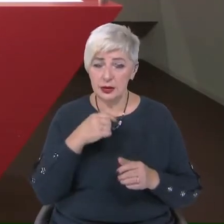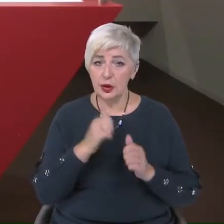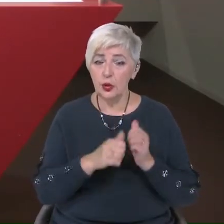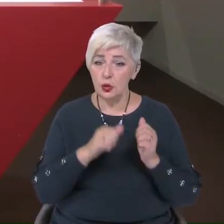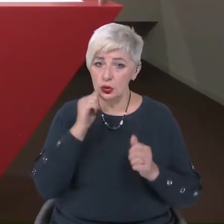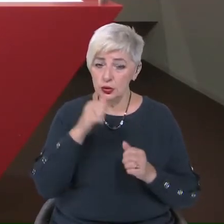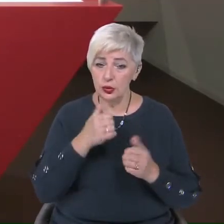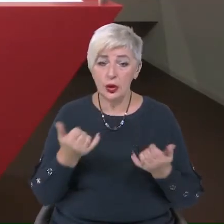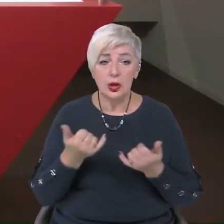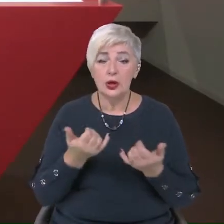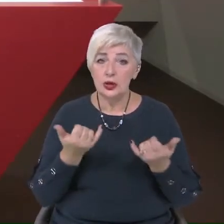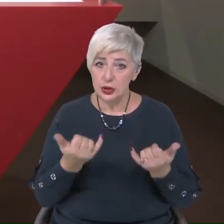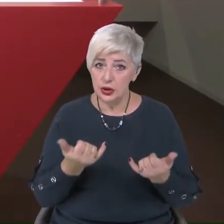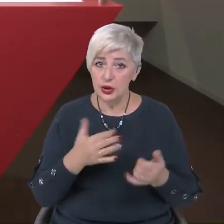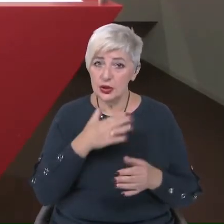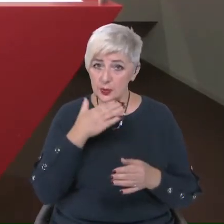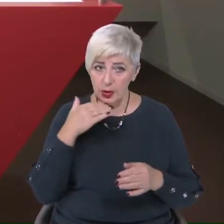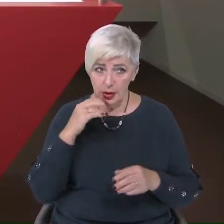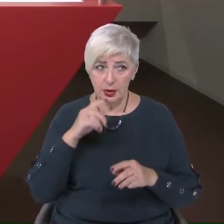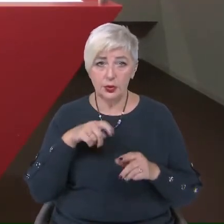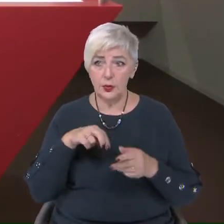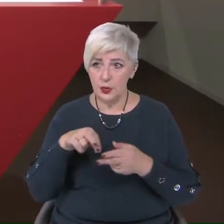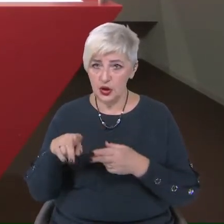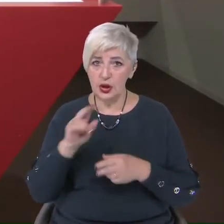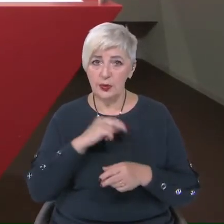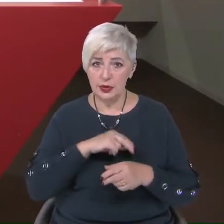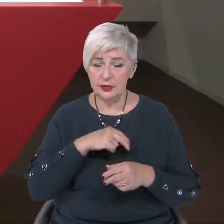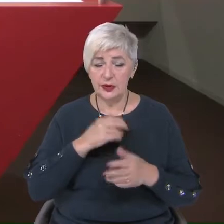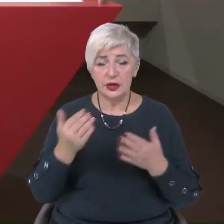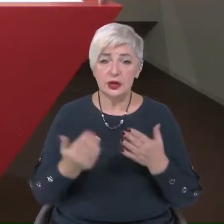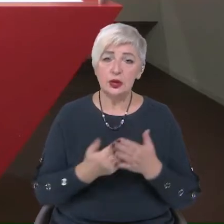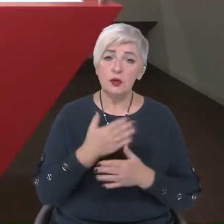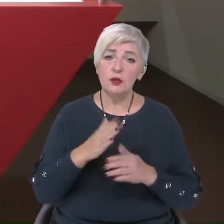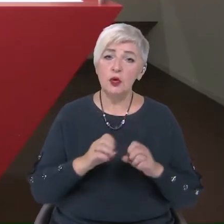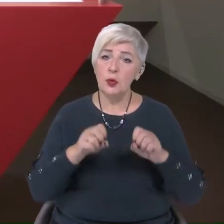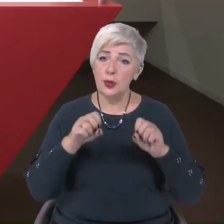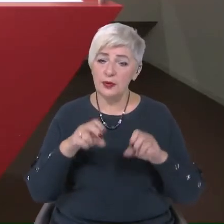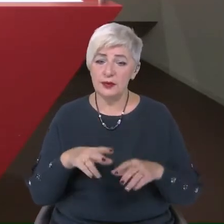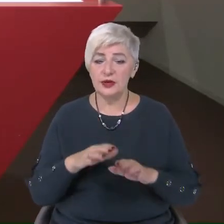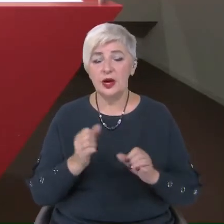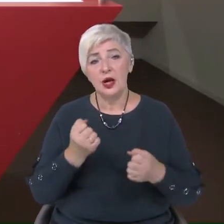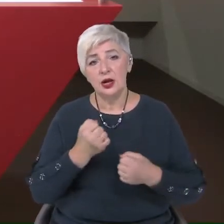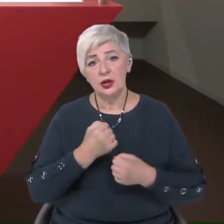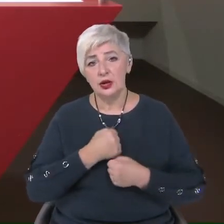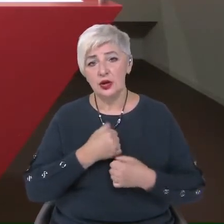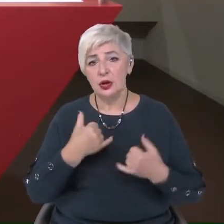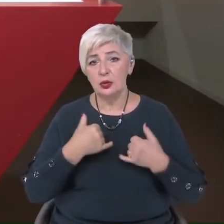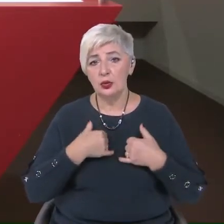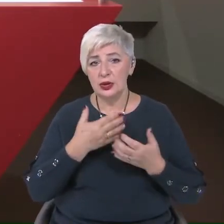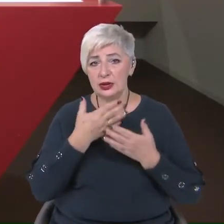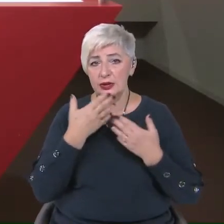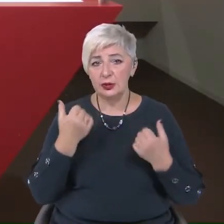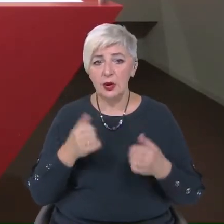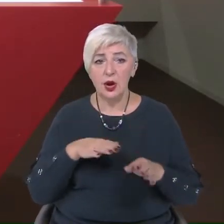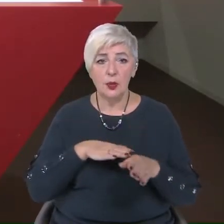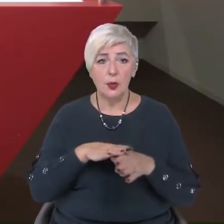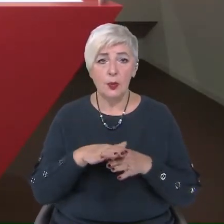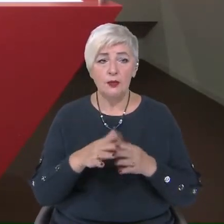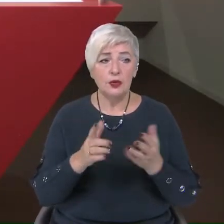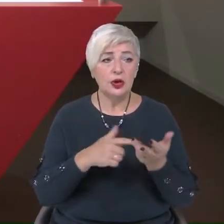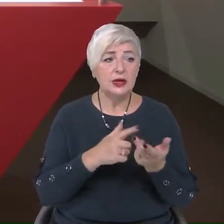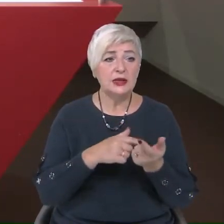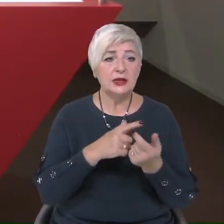чи багато людей пішли працювати за новою професією для себе? На жаль, у нас немає повної статистики, оскільки